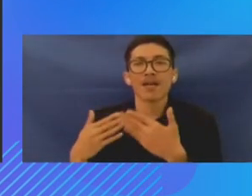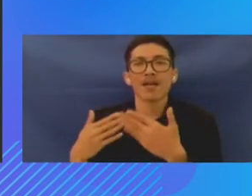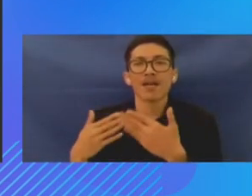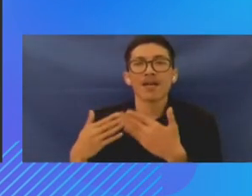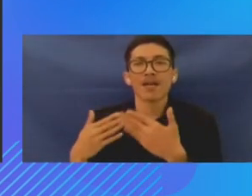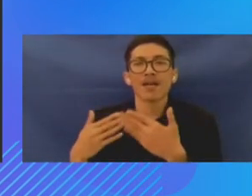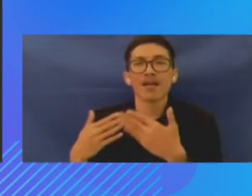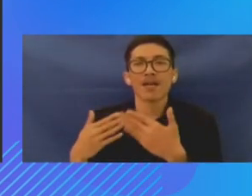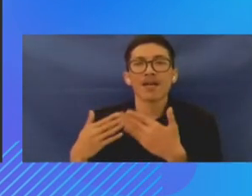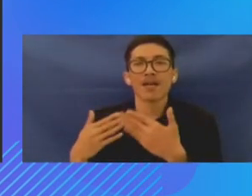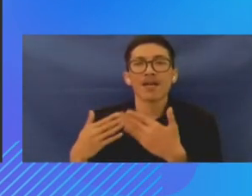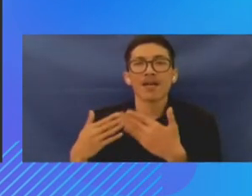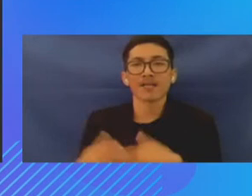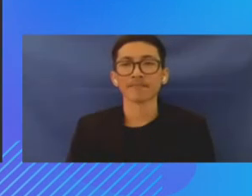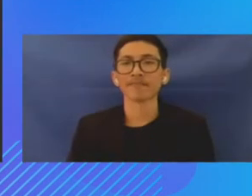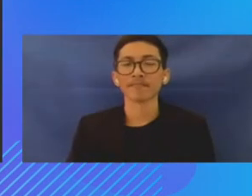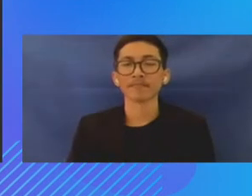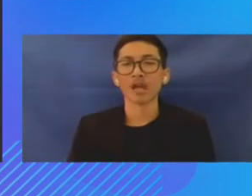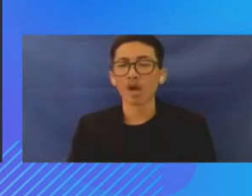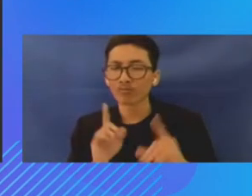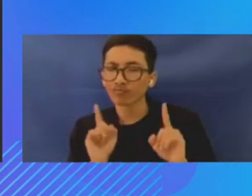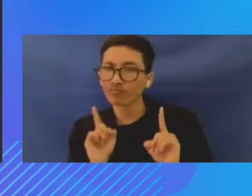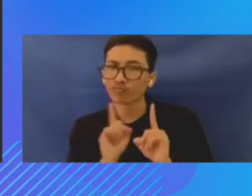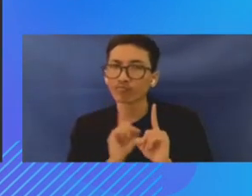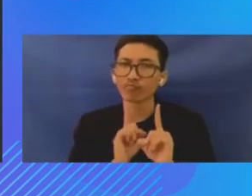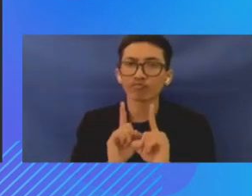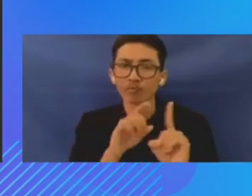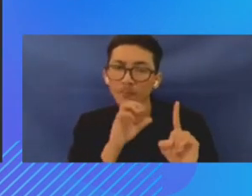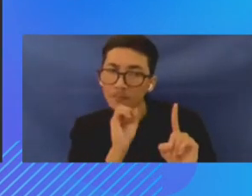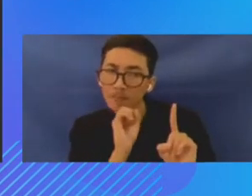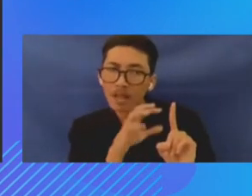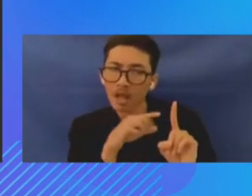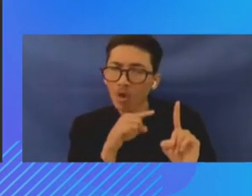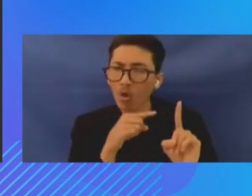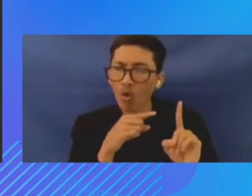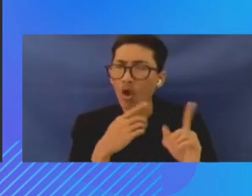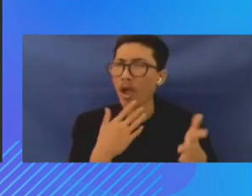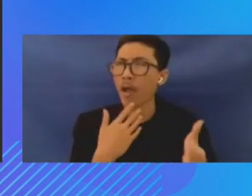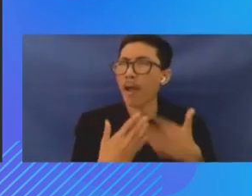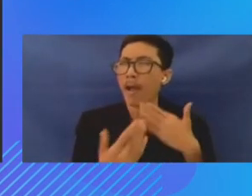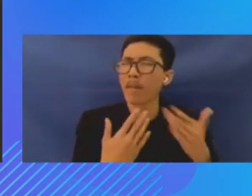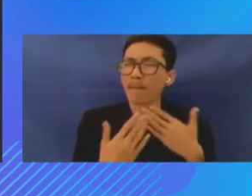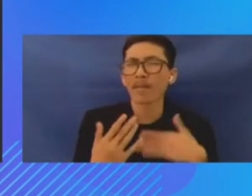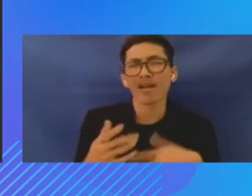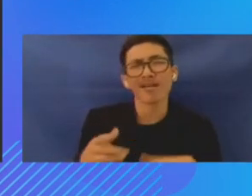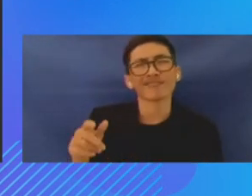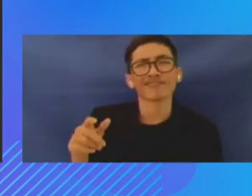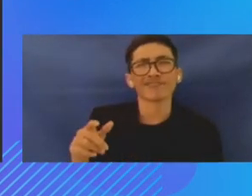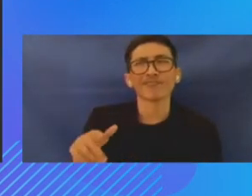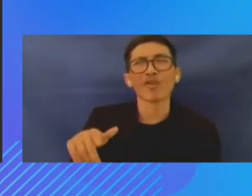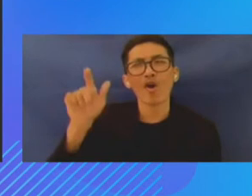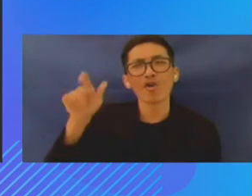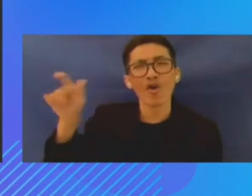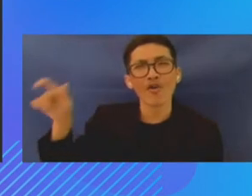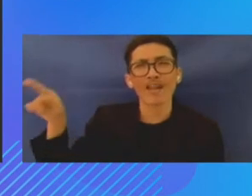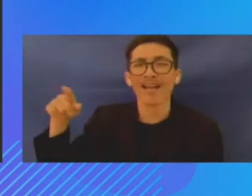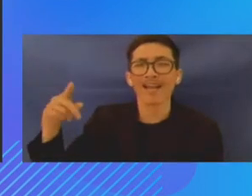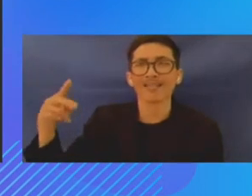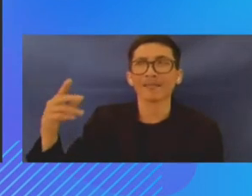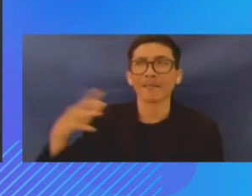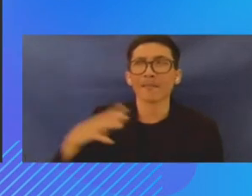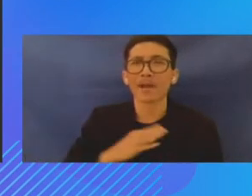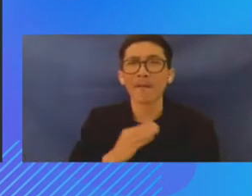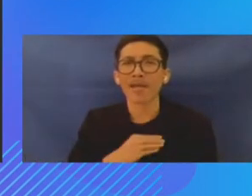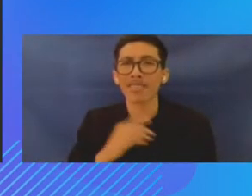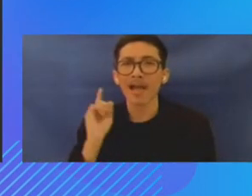sampaikan bahwa nggak apa-apa, itu kan wajar orang punya berbagai macam pendapat, punya berbagai macam pola pikir gitu. Yang